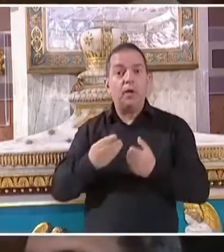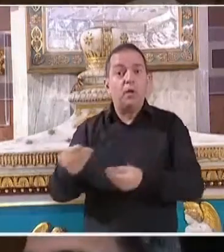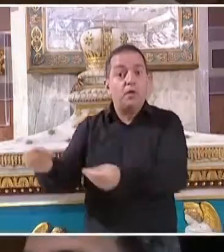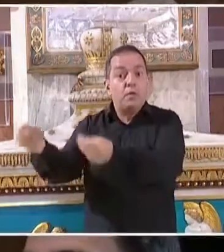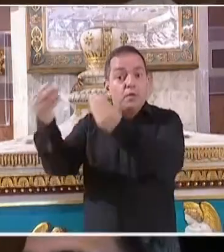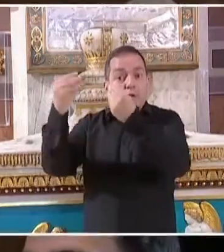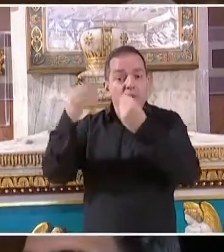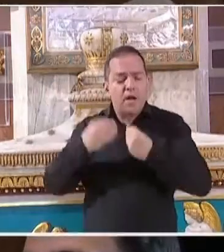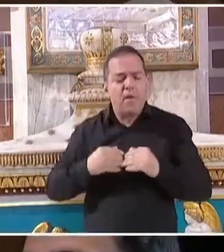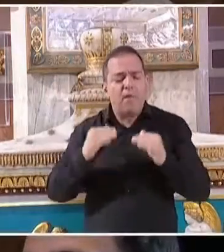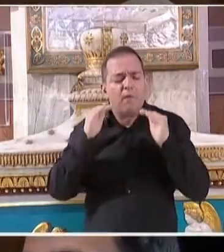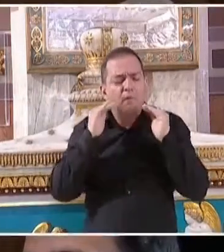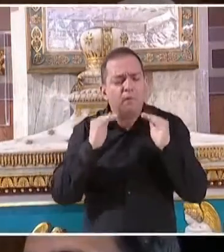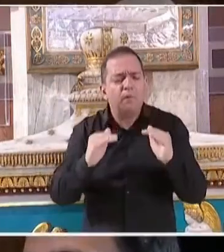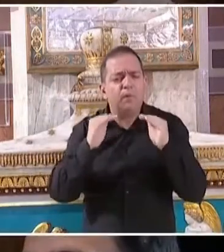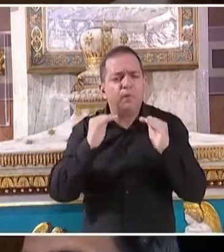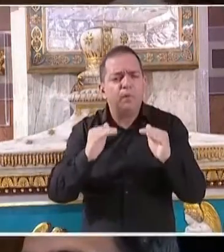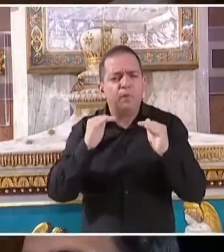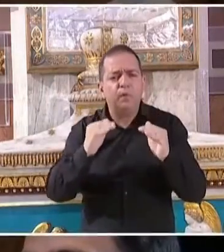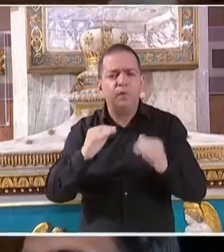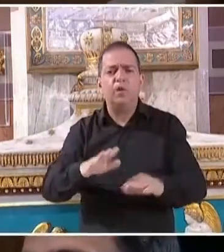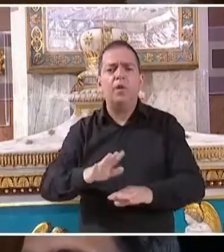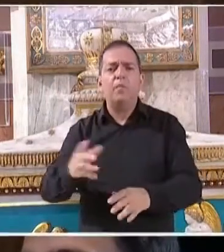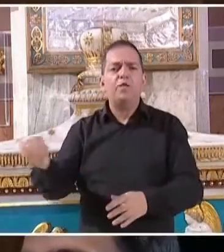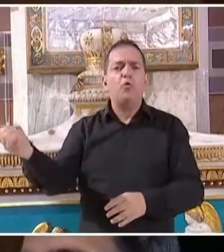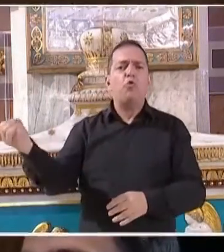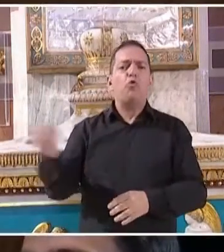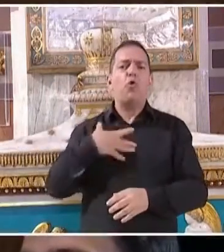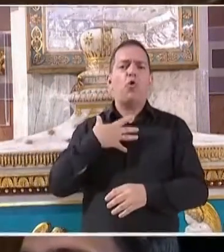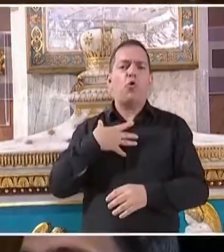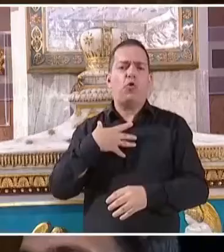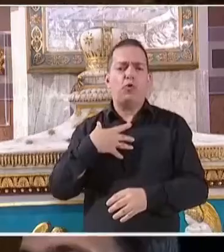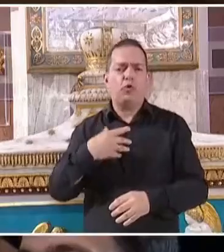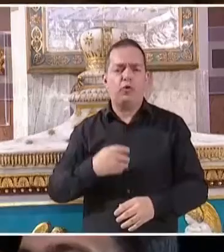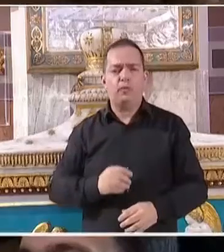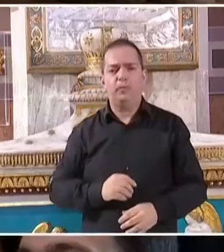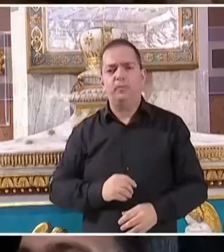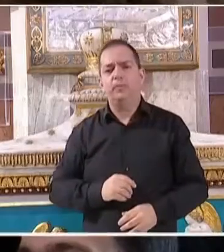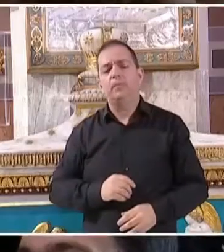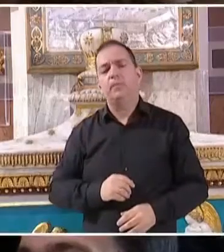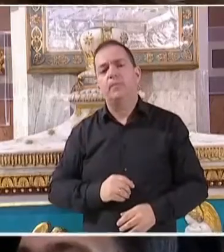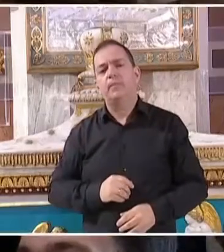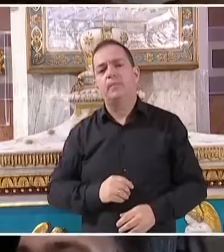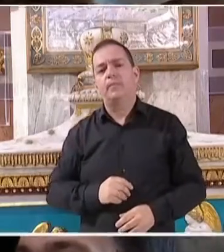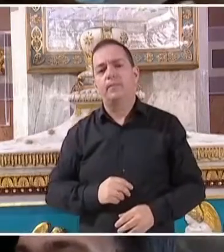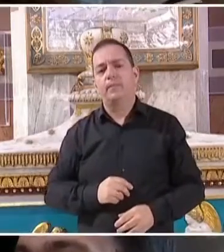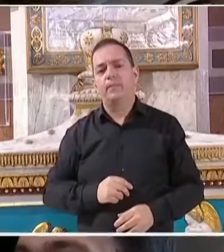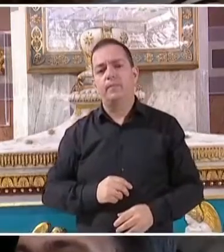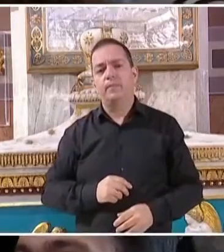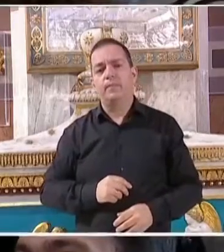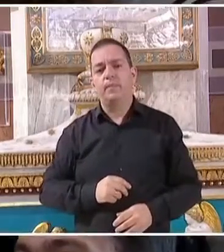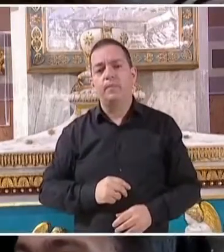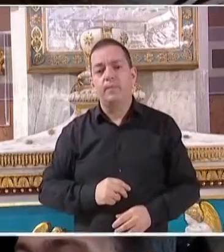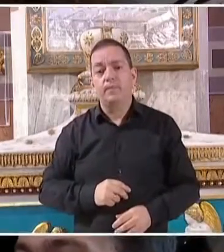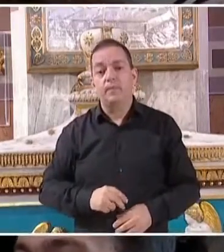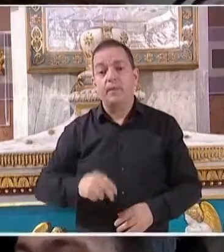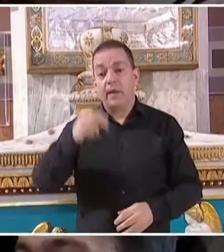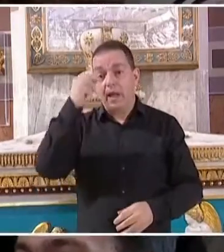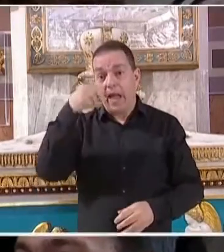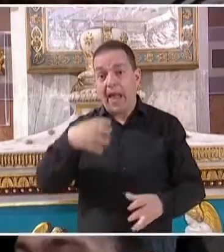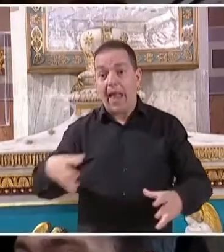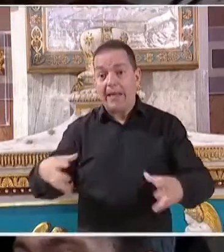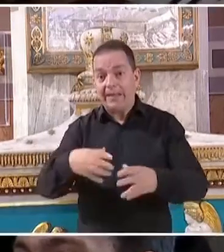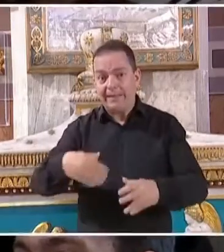προσφέρεται αδιάκοπα ως δώρο. Η Εκκλησία μας καλεί